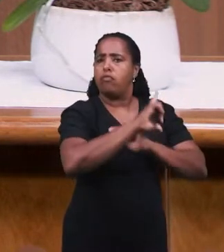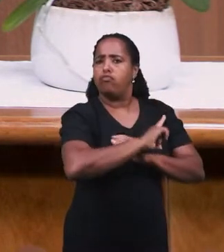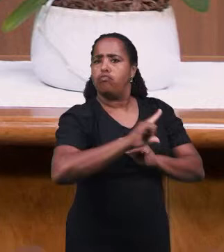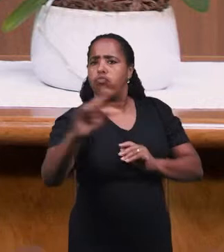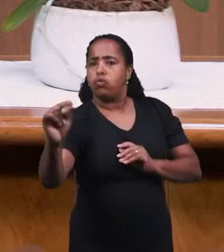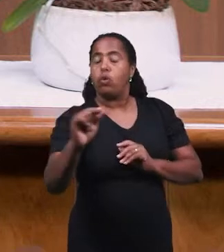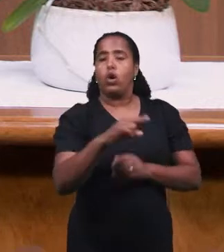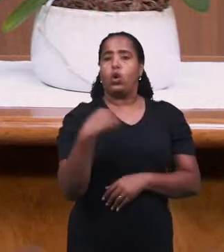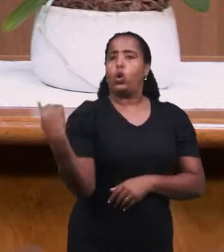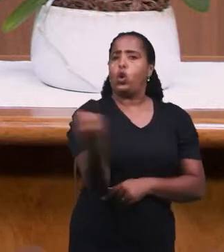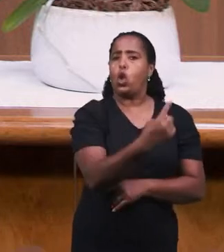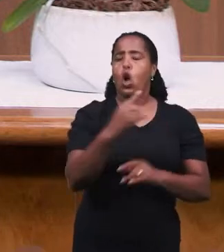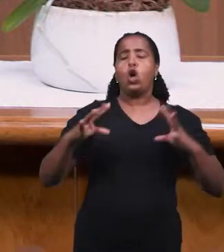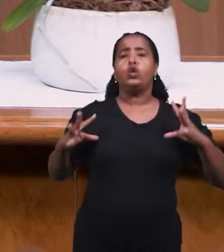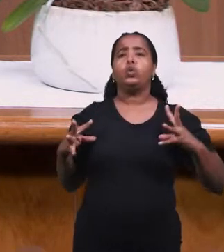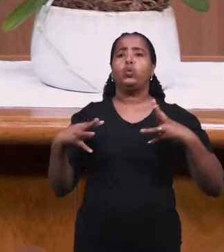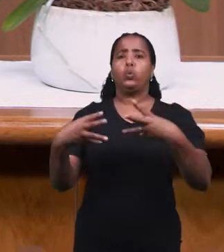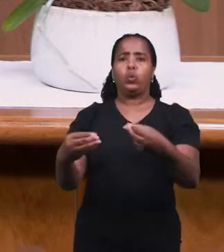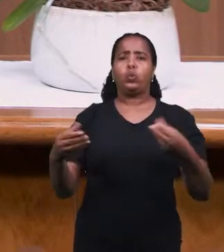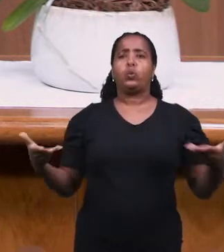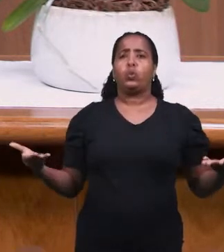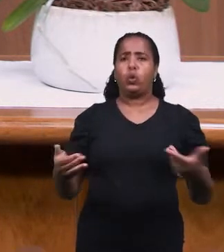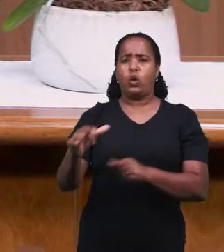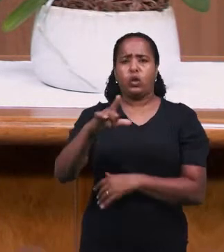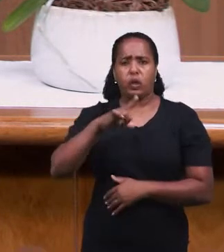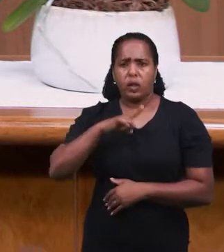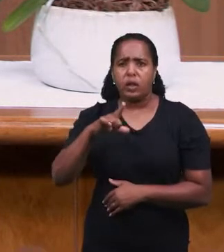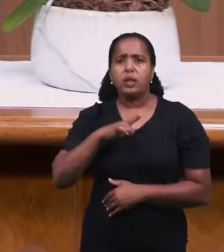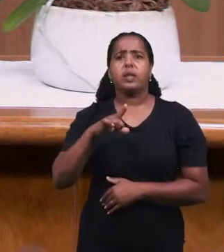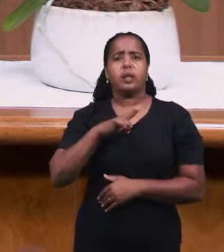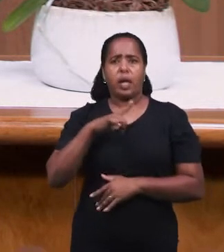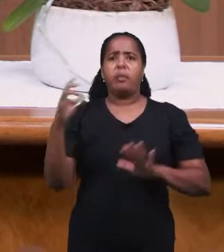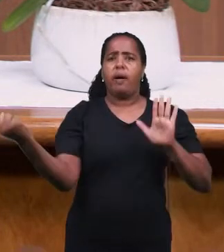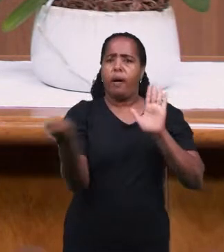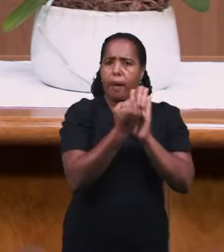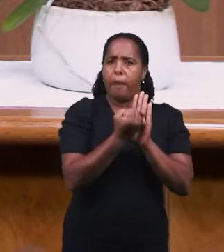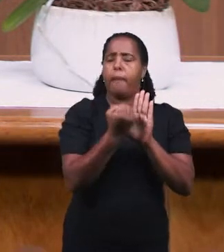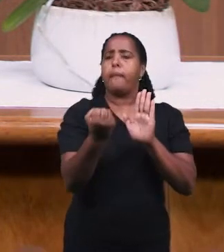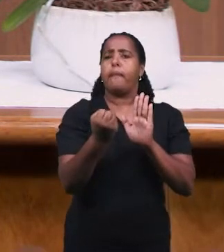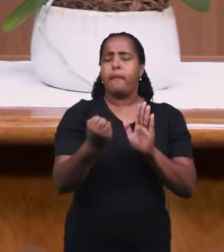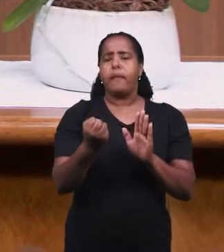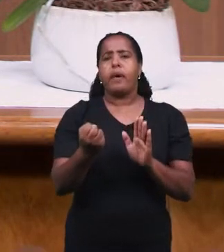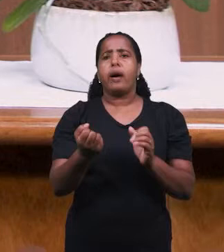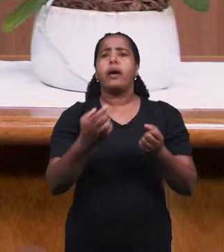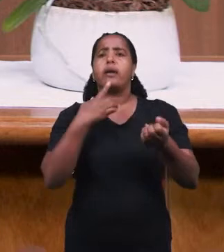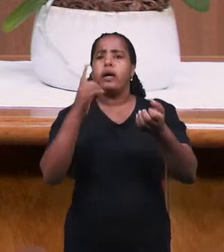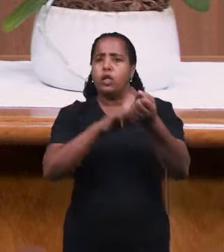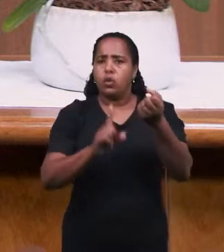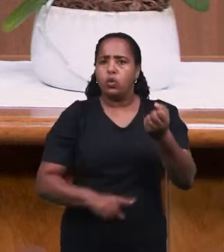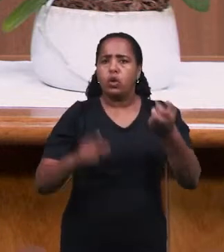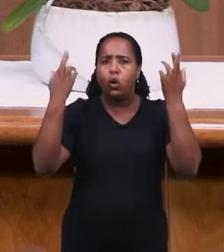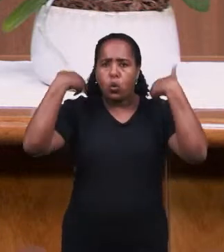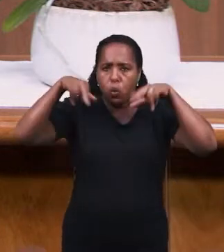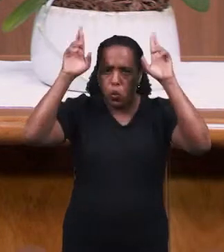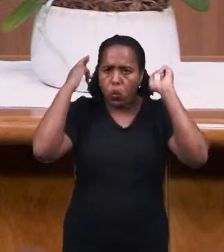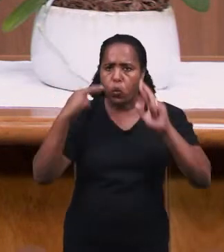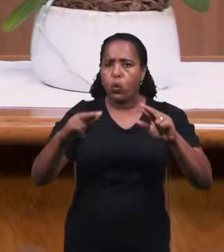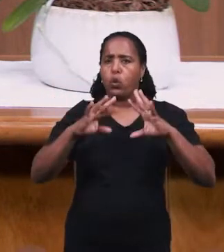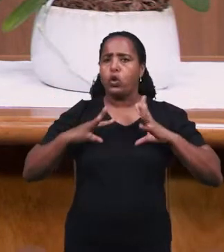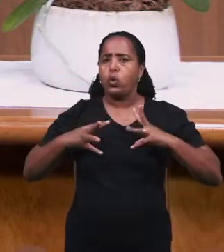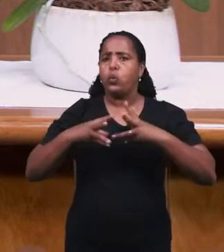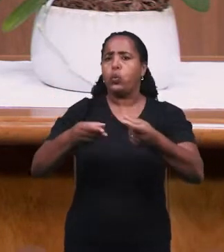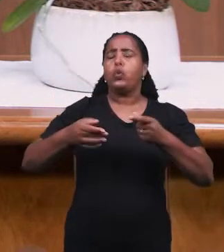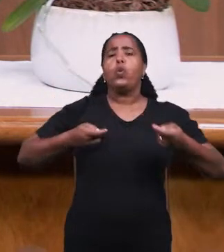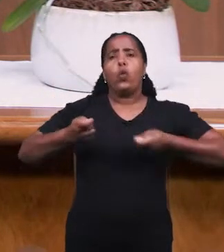sang dans la sortie. Et nous l'avons aujourd'hui. L'Église que Dieu appelle en ce